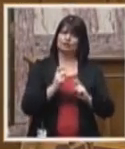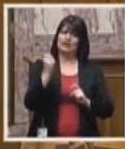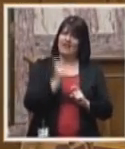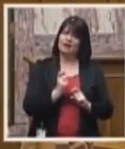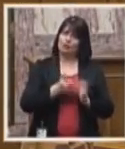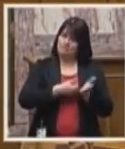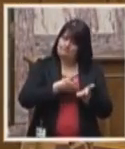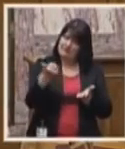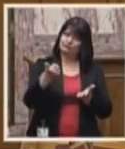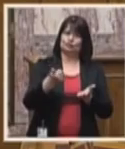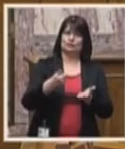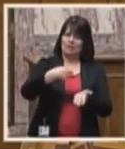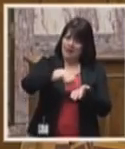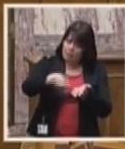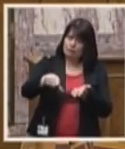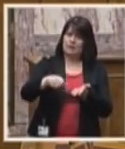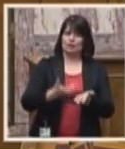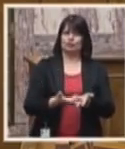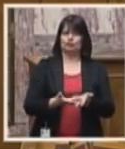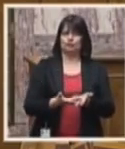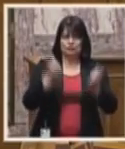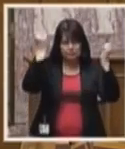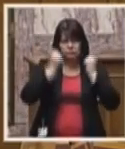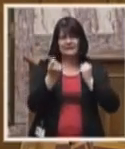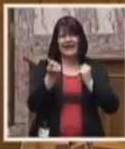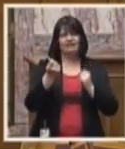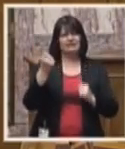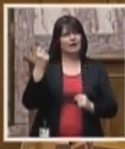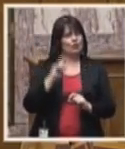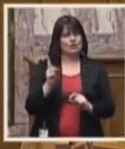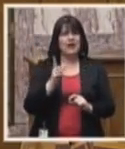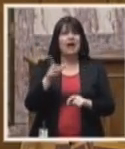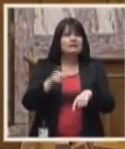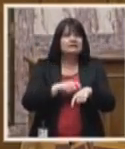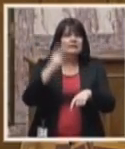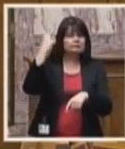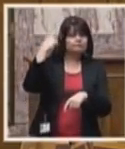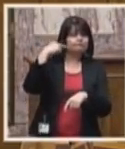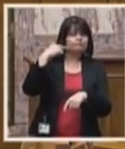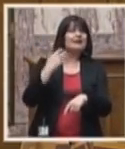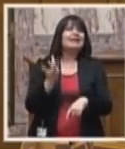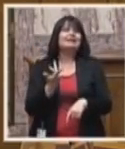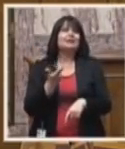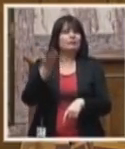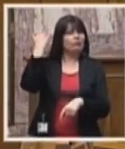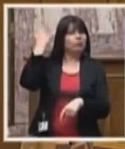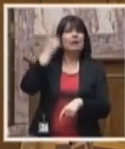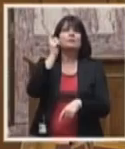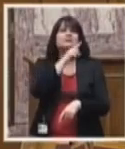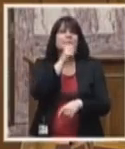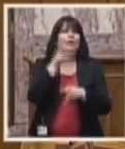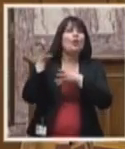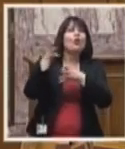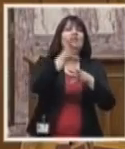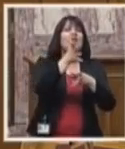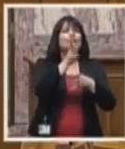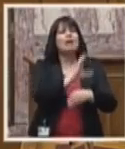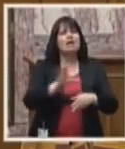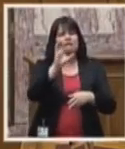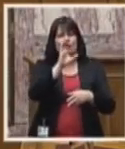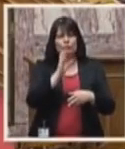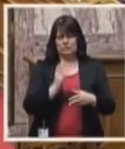τους. Γιατί νομίζετε ότι είμαστε σε εποπτεία? Επειδή διαχρονικά τους είπαμε ψέματα. Αυτή είναι η ομοία